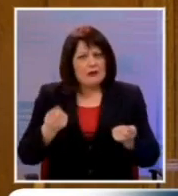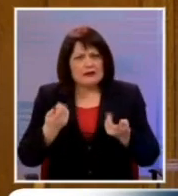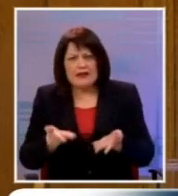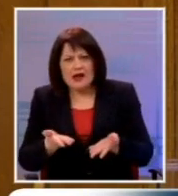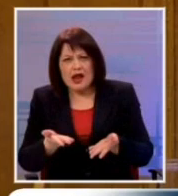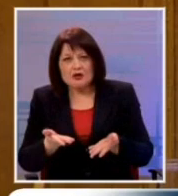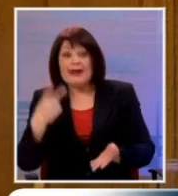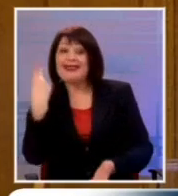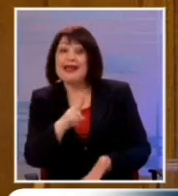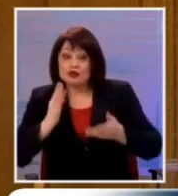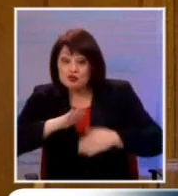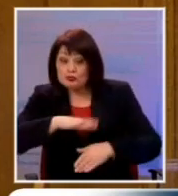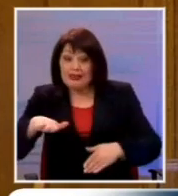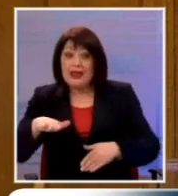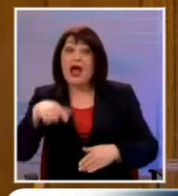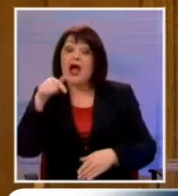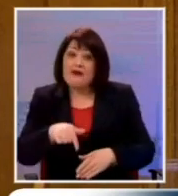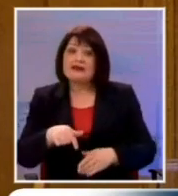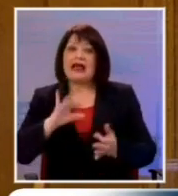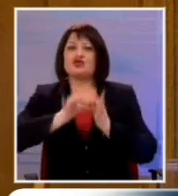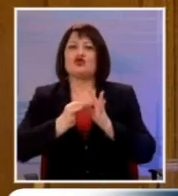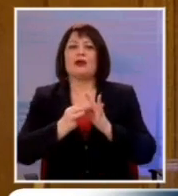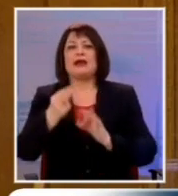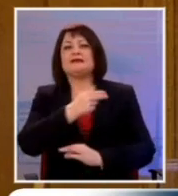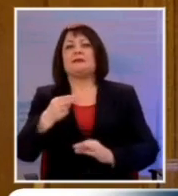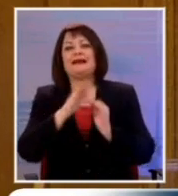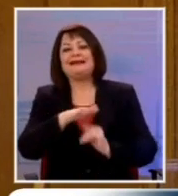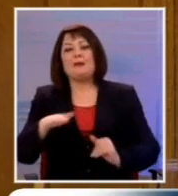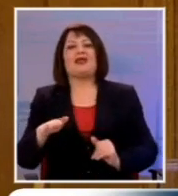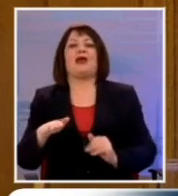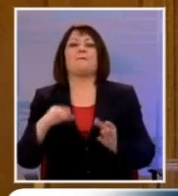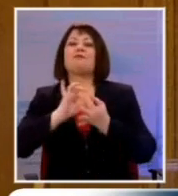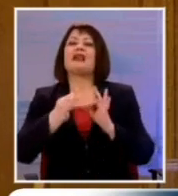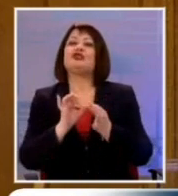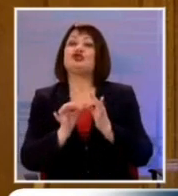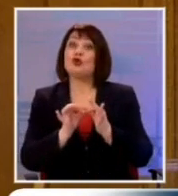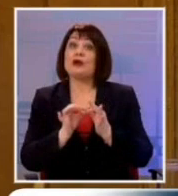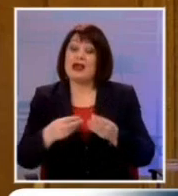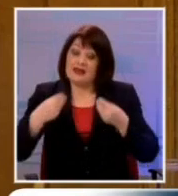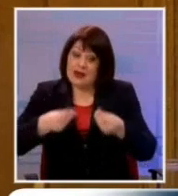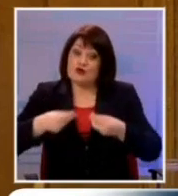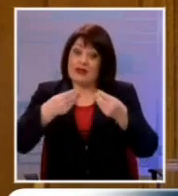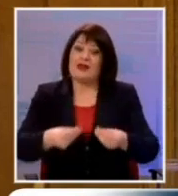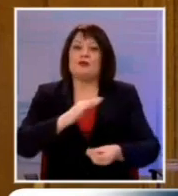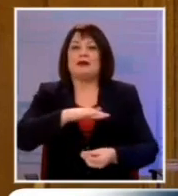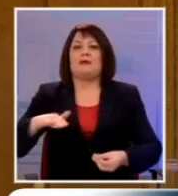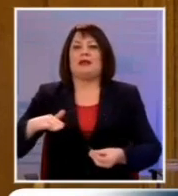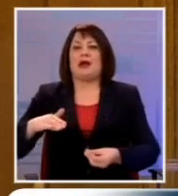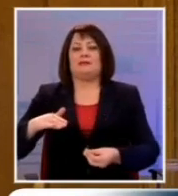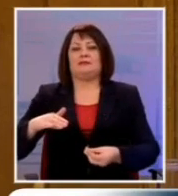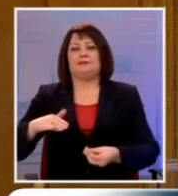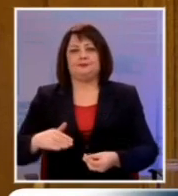τους παιδιά. Γιατί αυτά είναι ιστορία. Και η ιστορία είναι δανεική από αυτά.